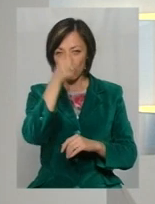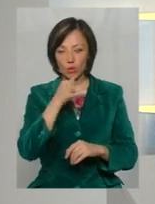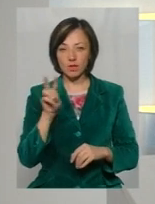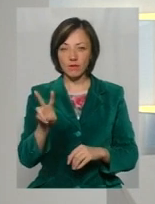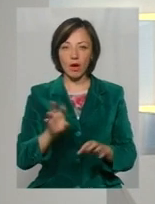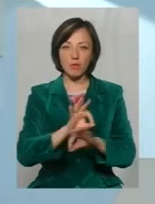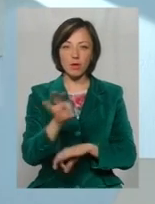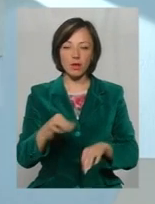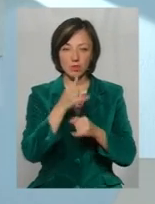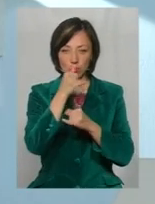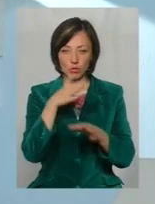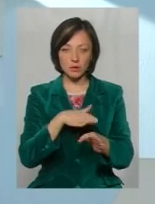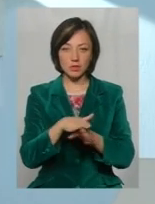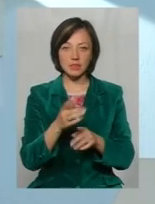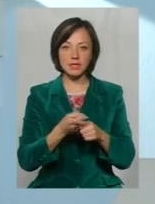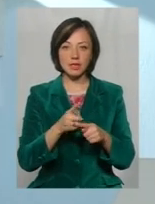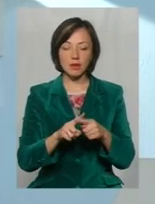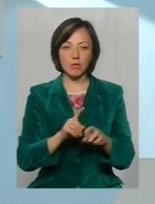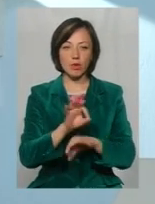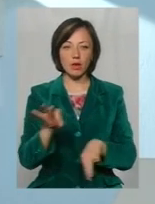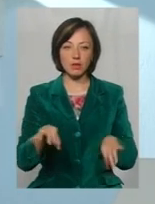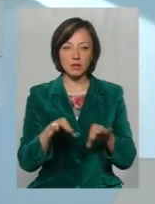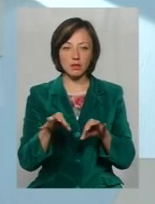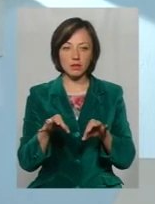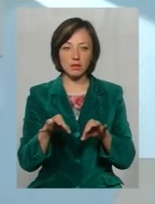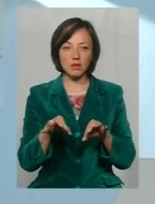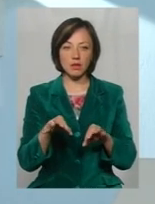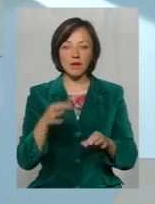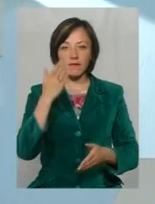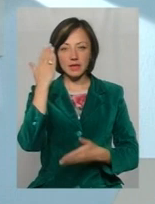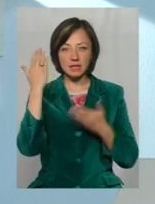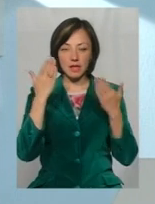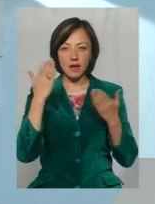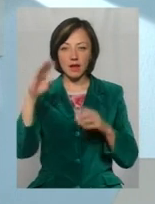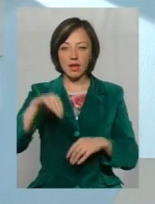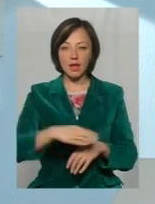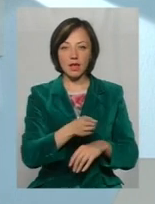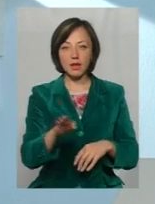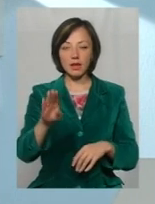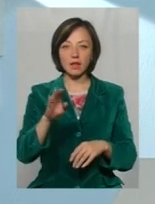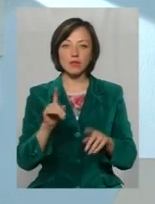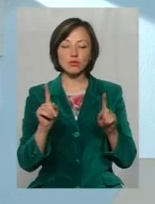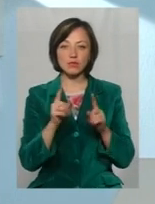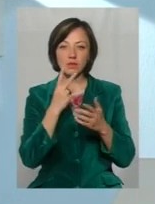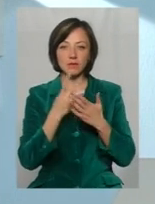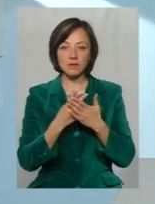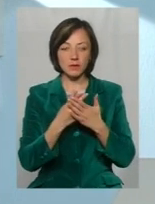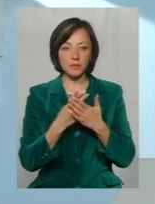які не змогли реалізувати. Це проект «Веселі гірки». З огляду на те, що